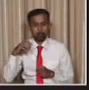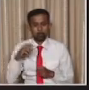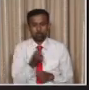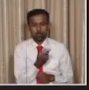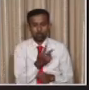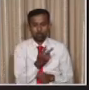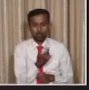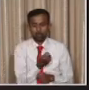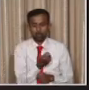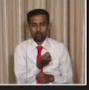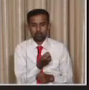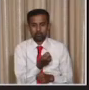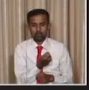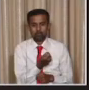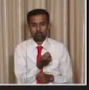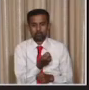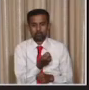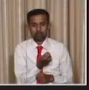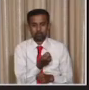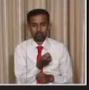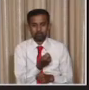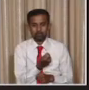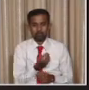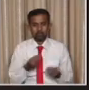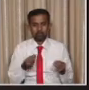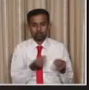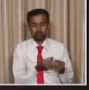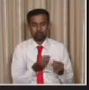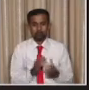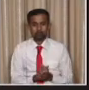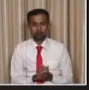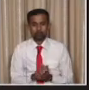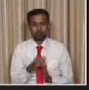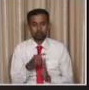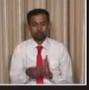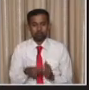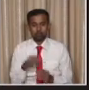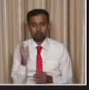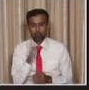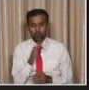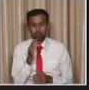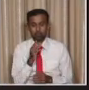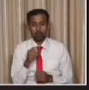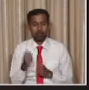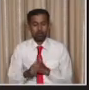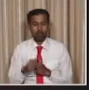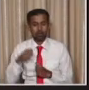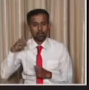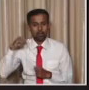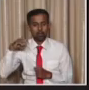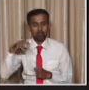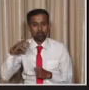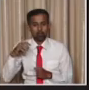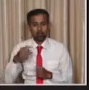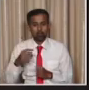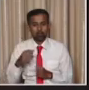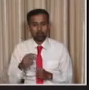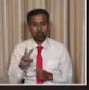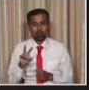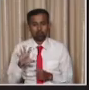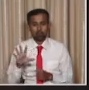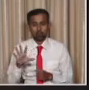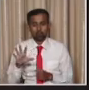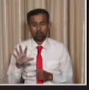රුපියල් 12කට ඒ පද්ධතියට එකතු කරනකොට ලංකාවේ හුලම් වලින් ජනනය කරන විදුලිය රුපියල්